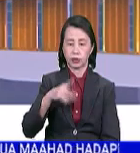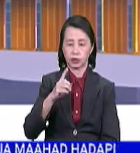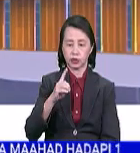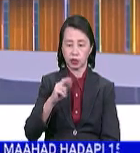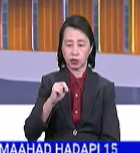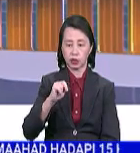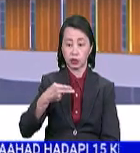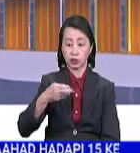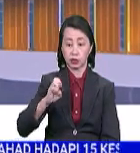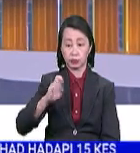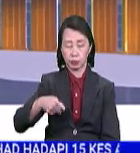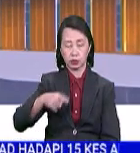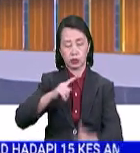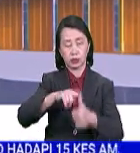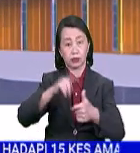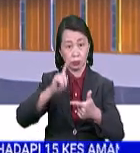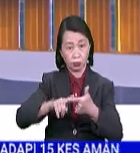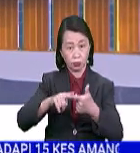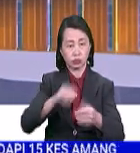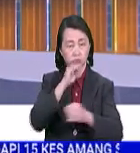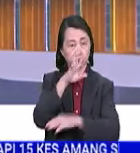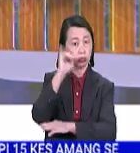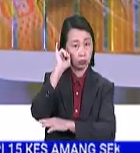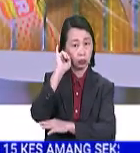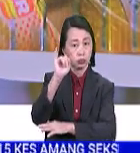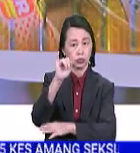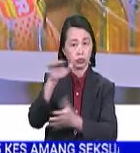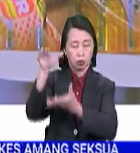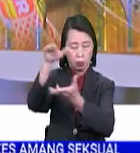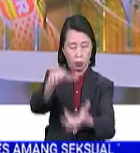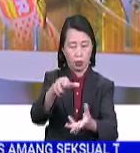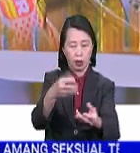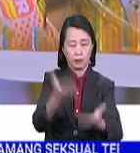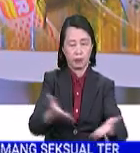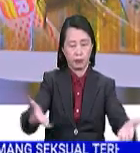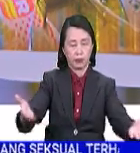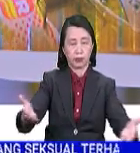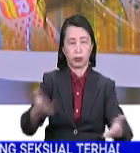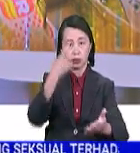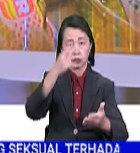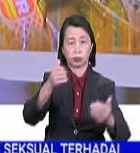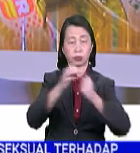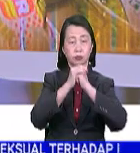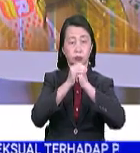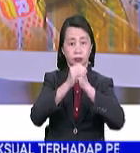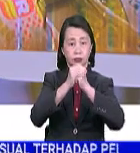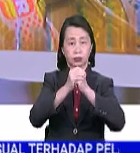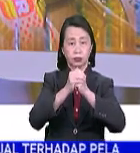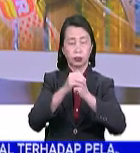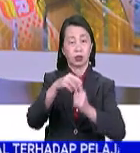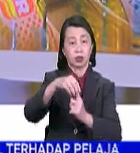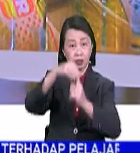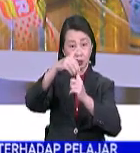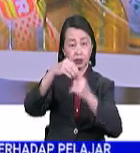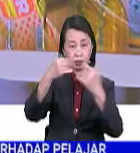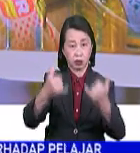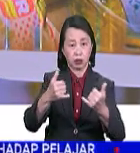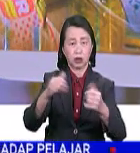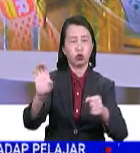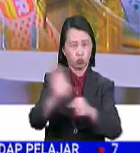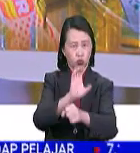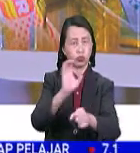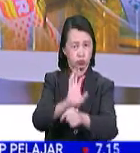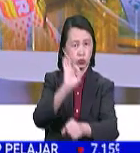hal walaupun gudeg ada Roman Iwan saling memberi jaminan bakalan barang keperluan untuk mesin perayaan khususnya Tahun Baru Cina